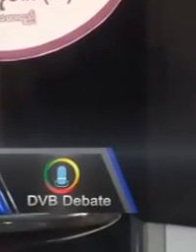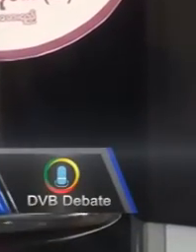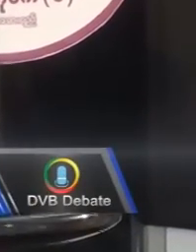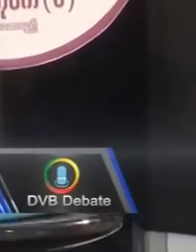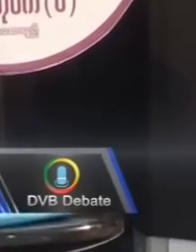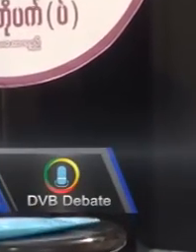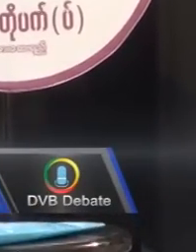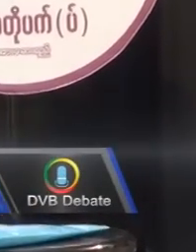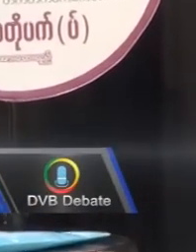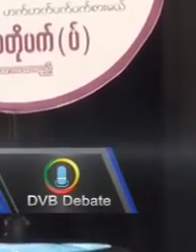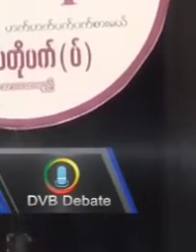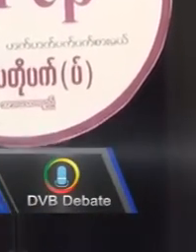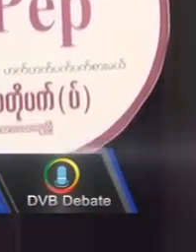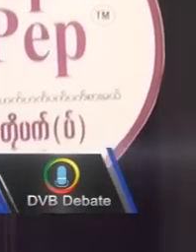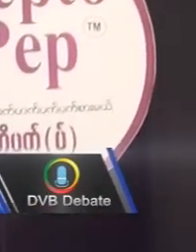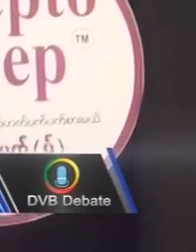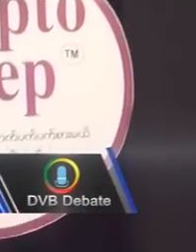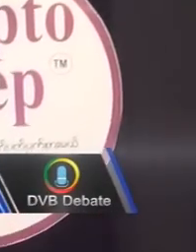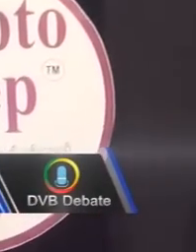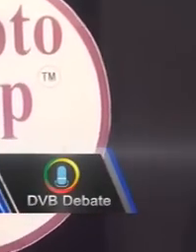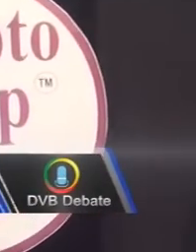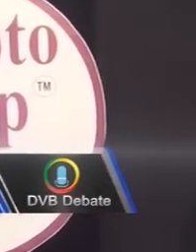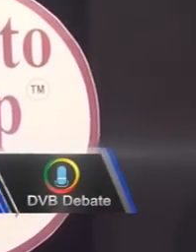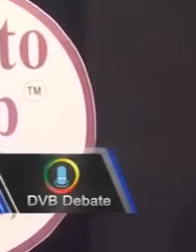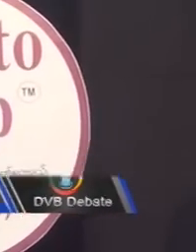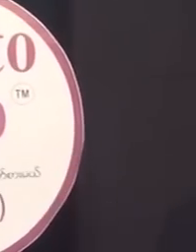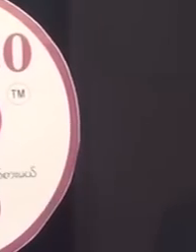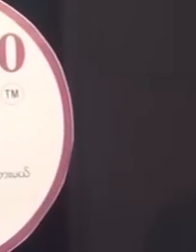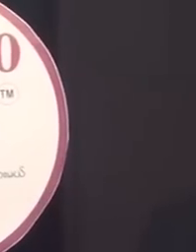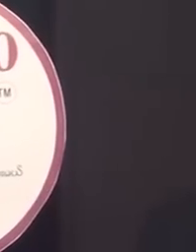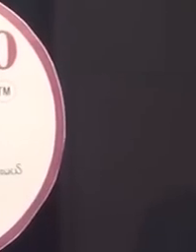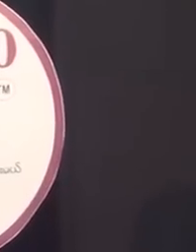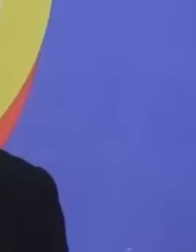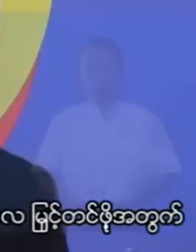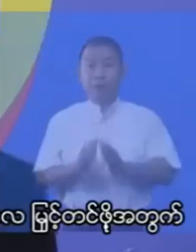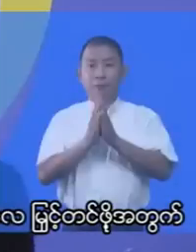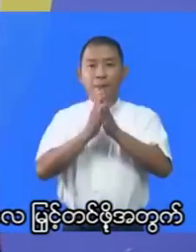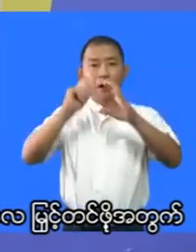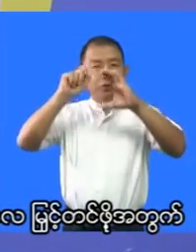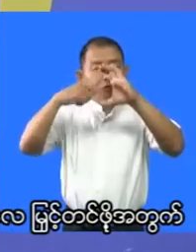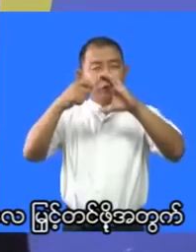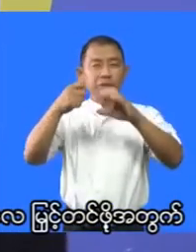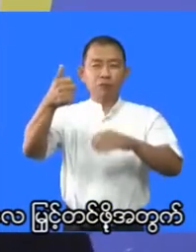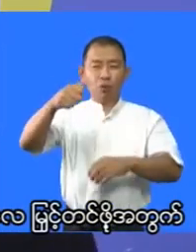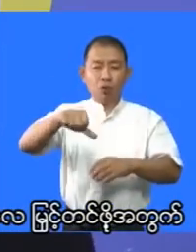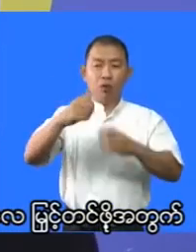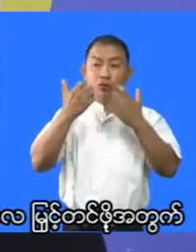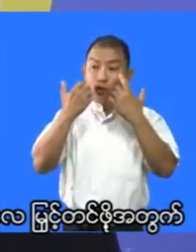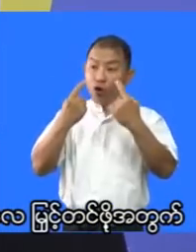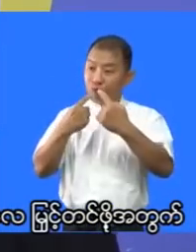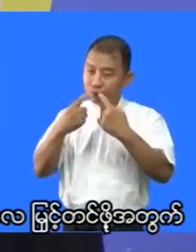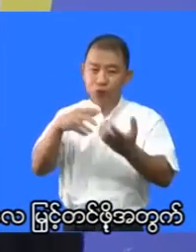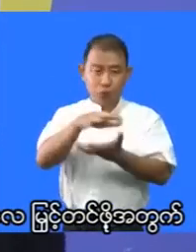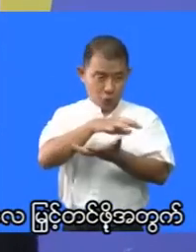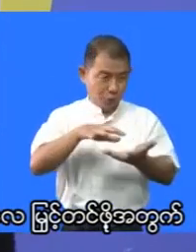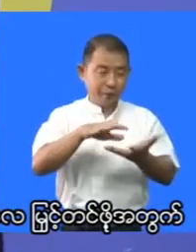သူပါခင်ဗျရုပ်ရှင်လောကရဲ့အရေးကြီးဆုံးပြဿနာကို